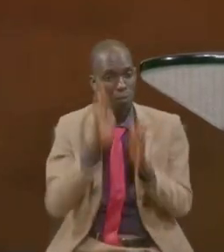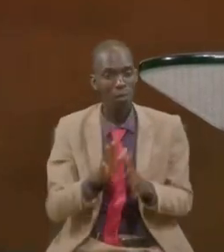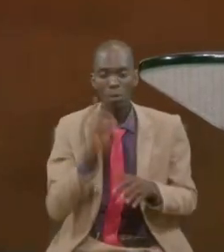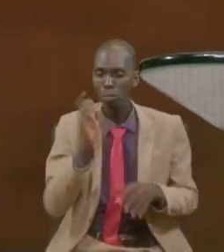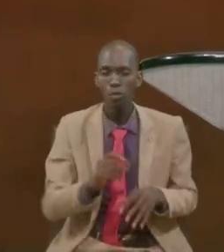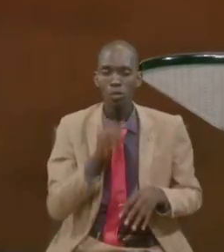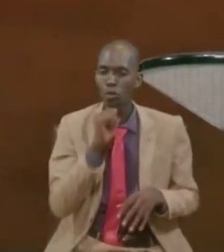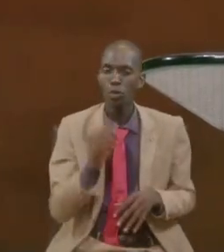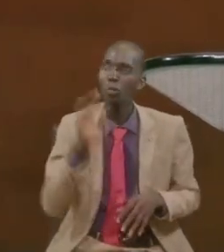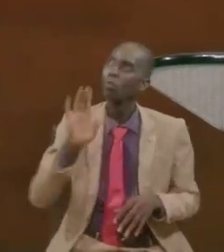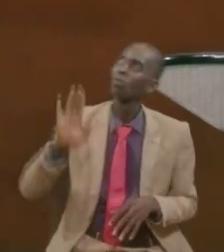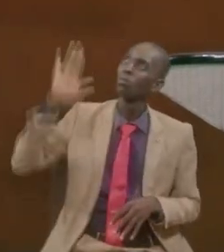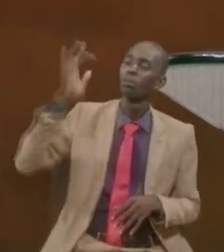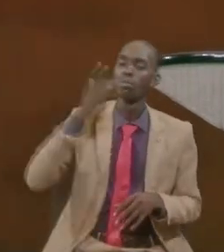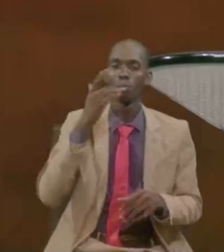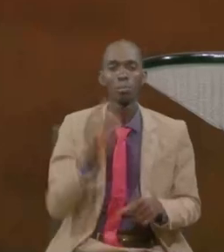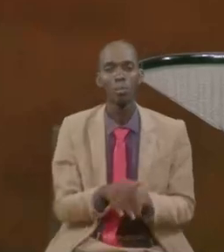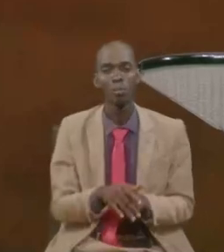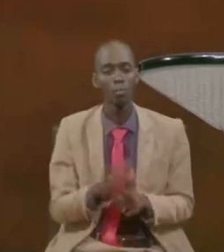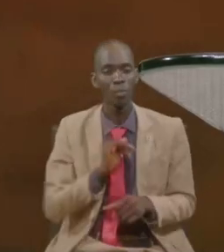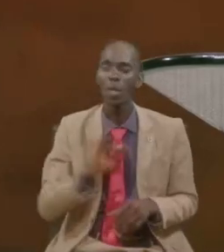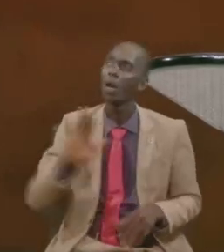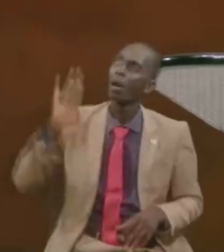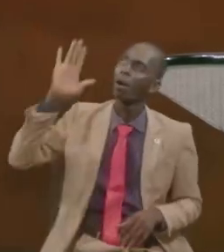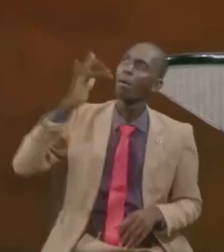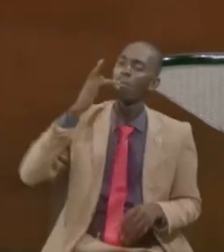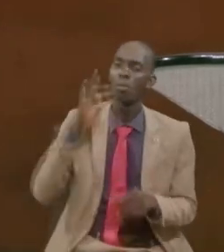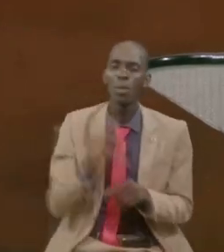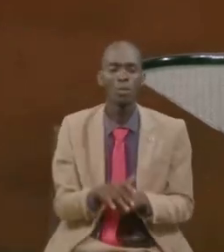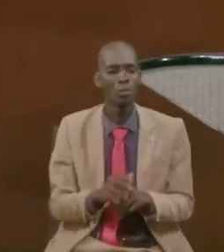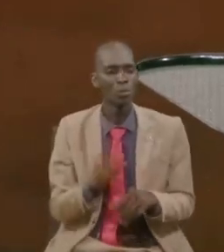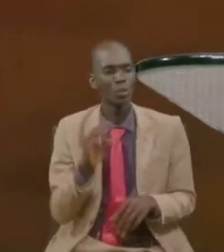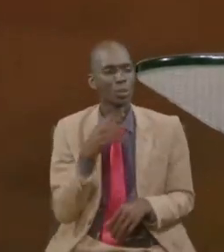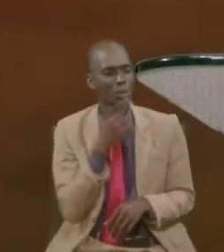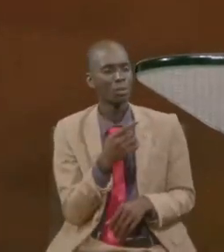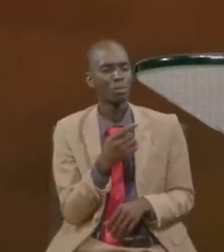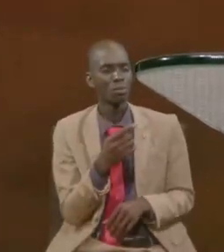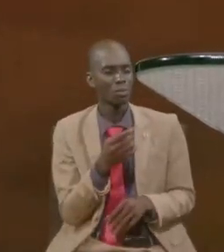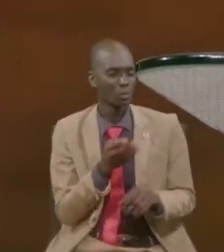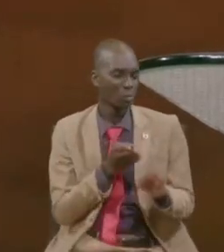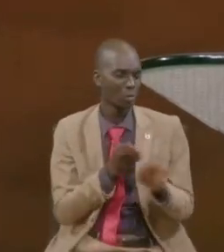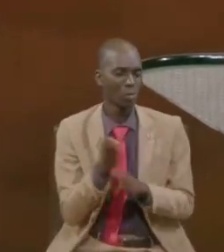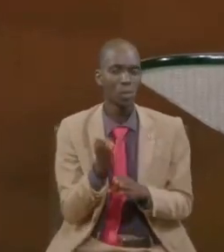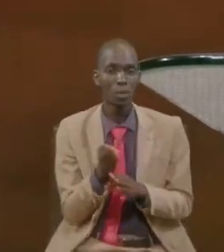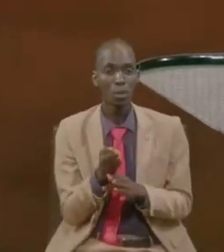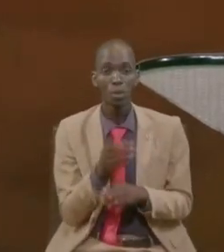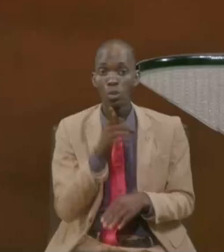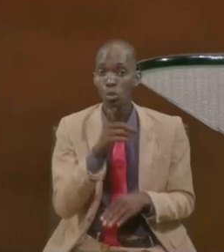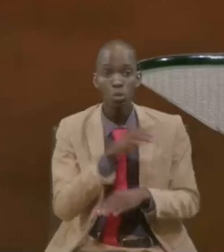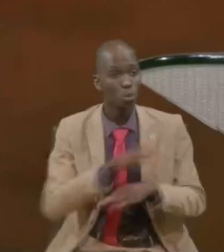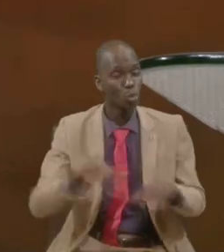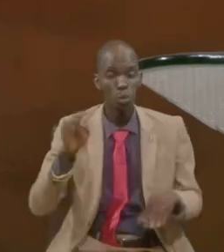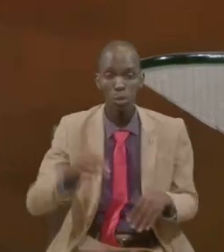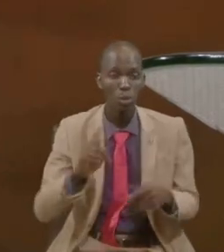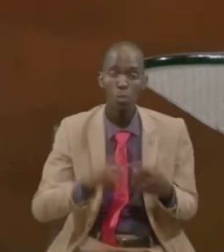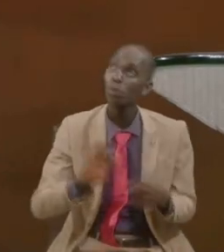s'habitue pas à jurer. Quand quelqu'un vous parle et la personne dit, je jure, dis-le, que tu ne